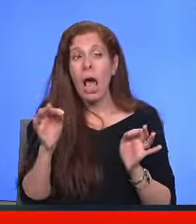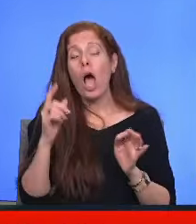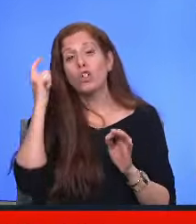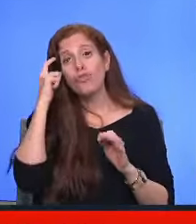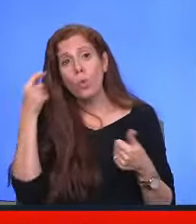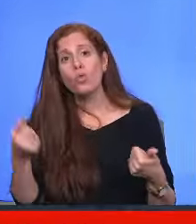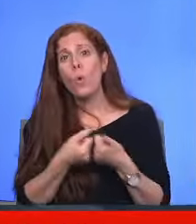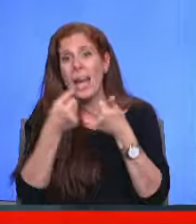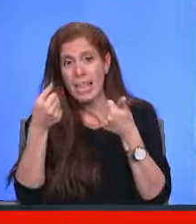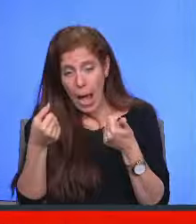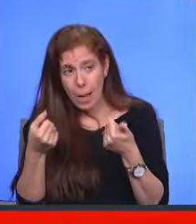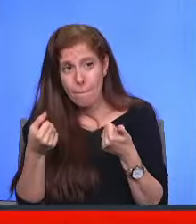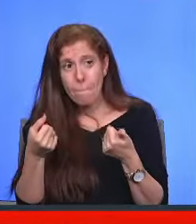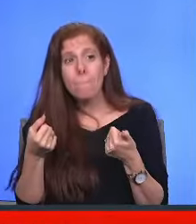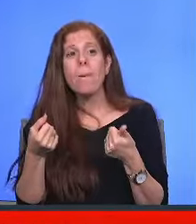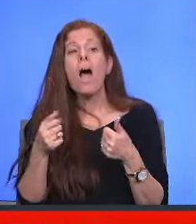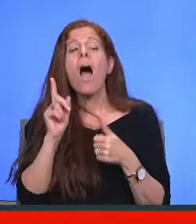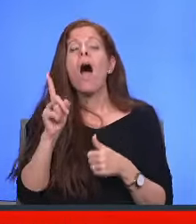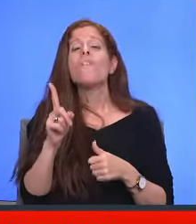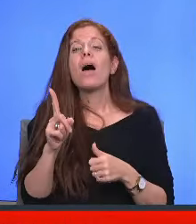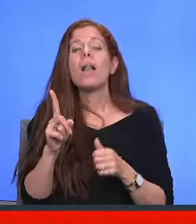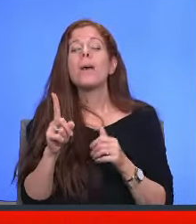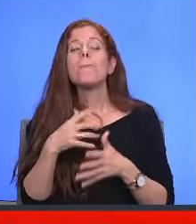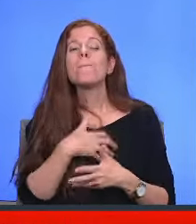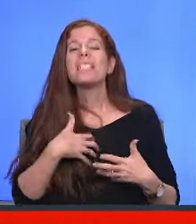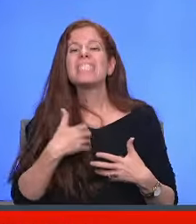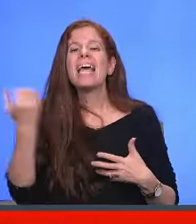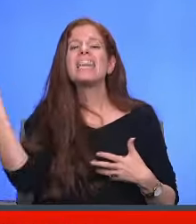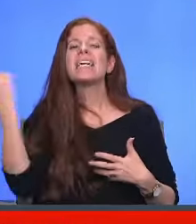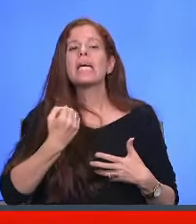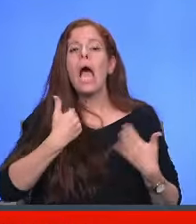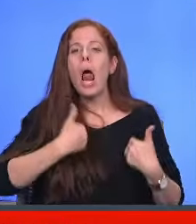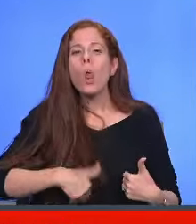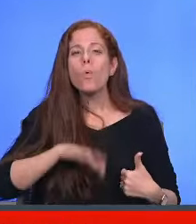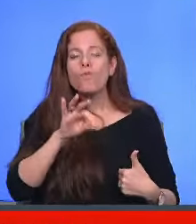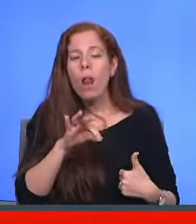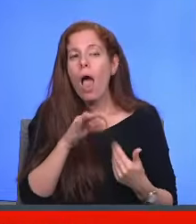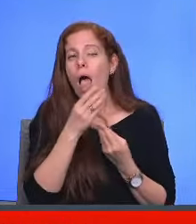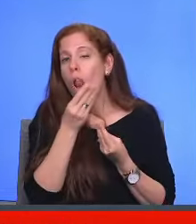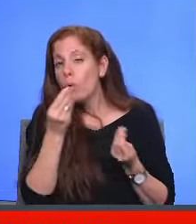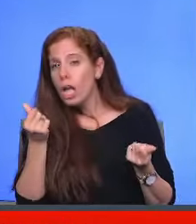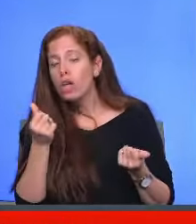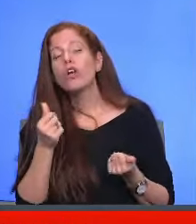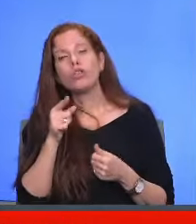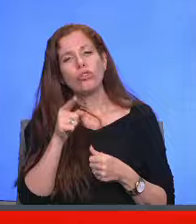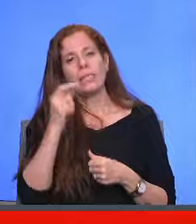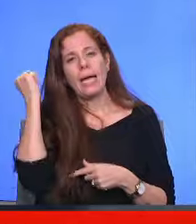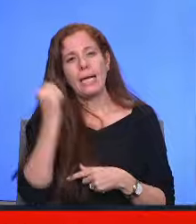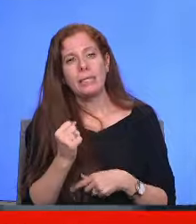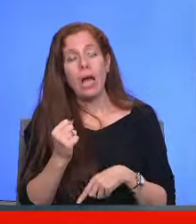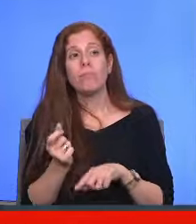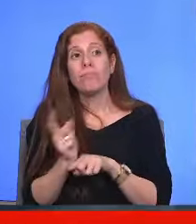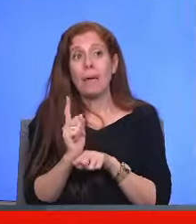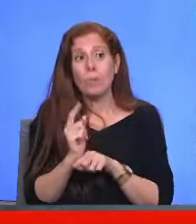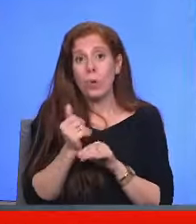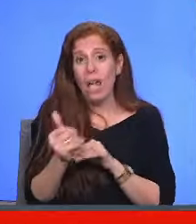שמדובר בתאונת דרכים, אבל פיצי דקירה שנמצאו על גופה העלו את החשד שמדובר ברצח. דקות לאחר מכן לא